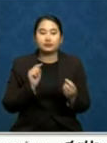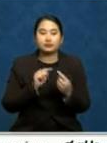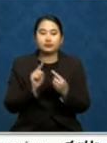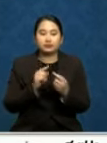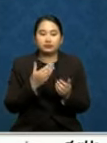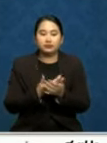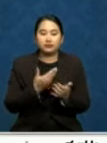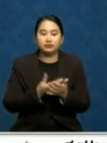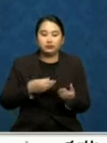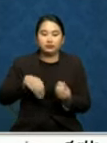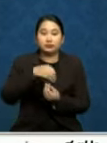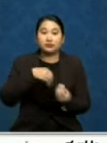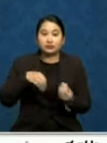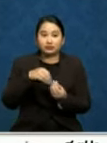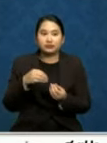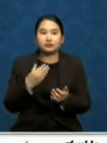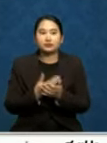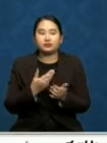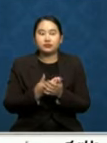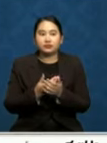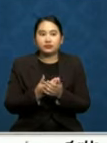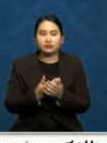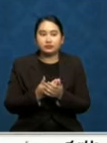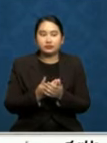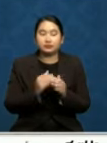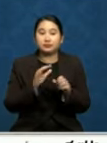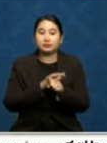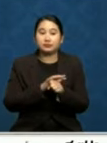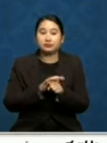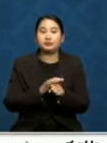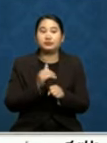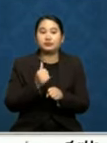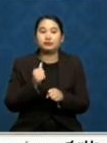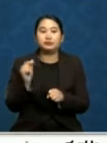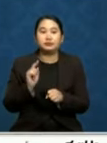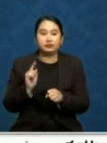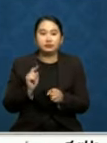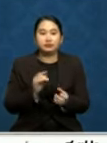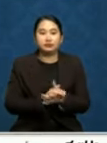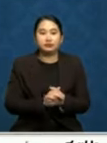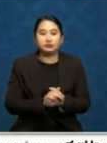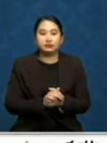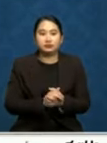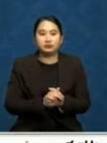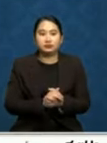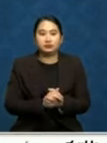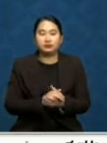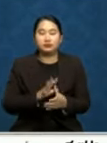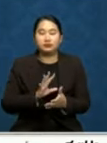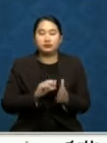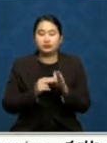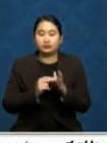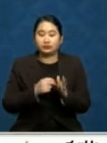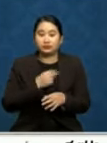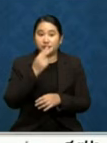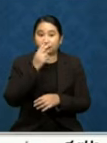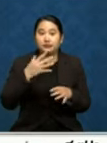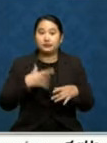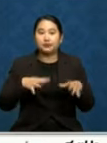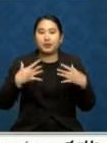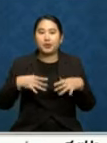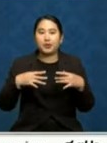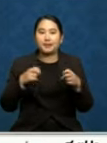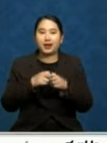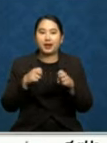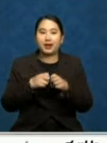เงินที่เข้าและเงินที่ออกว่ามันจะต้องบาลานซ์กันก็คือมันต้องสมดุลกันนะครับไม่เสี่ยงต่อการที่จะมีปัญ